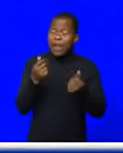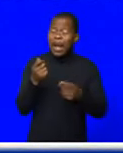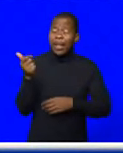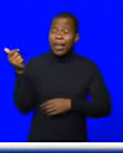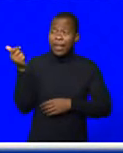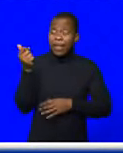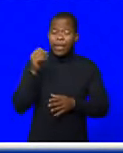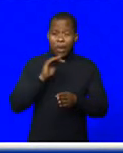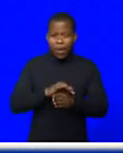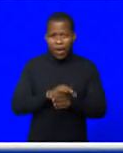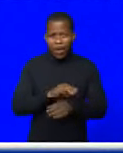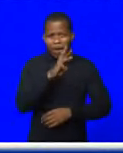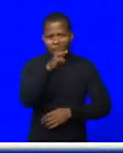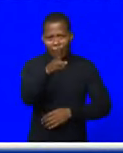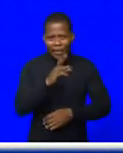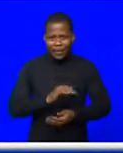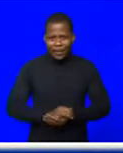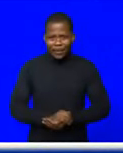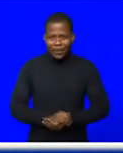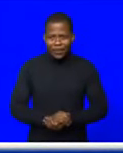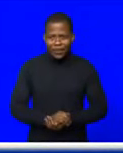bekakhuluma nalomsakato embabane.